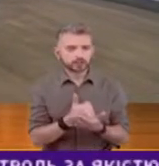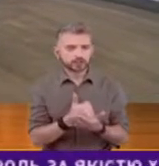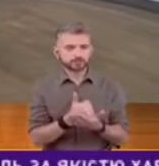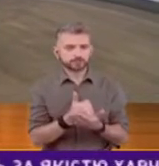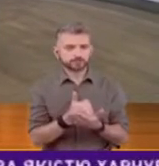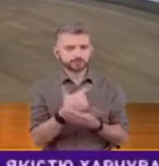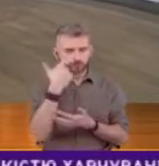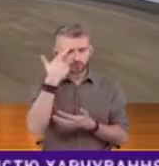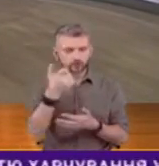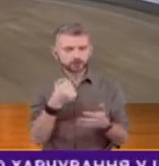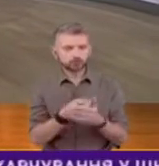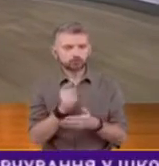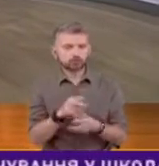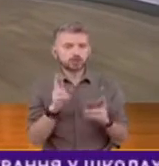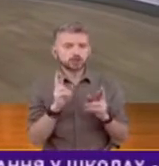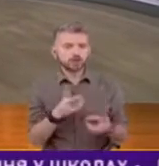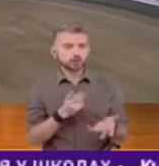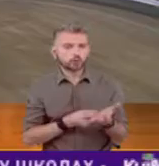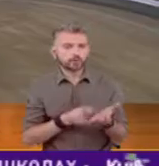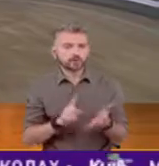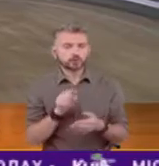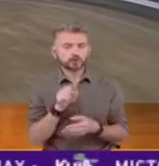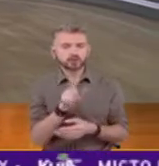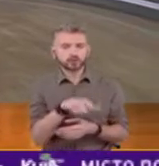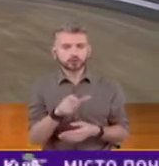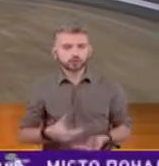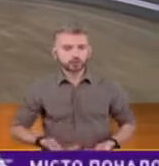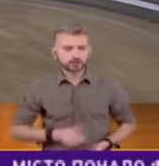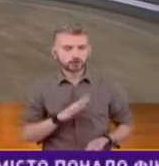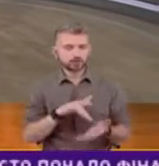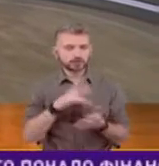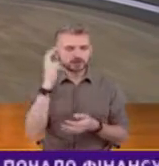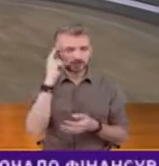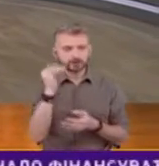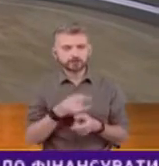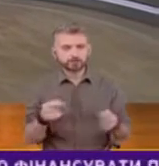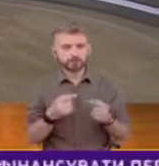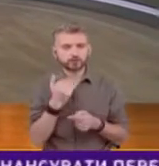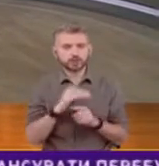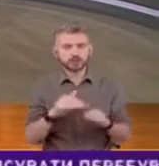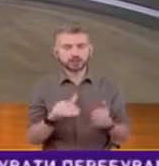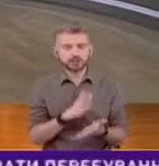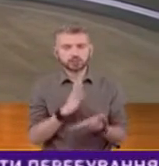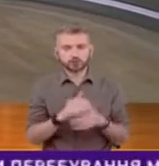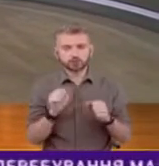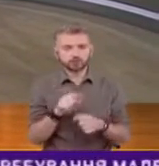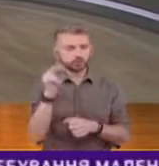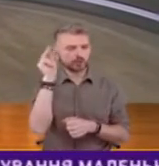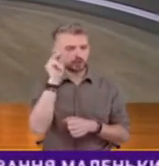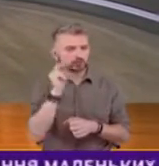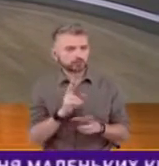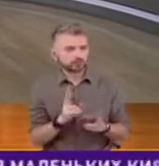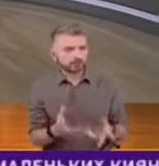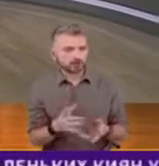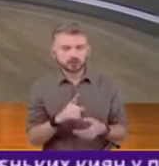основний посил іде до того, яким чином довести, що ці люди проживають в місті Києві, і, відповідно, їхні діти мають можливість тут навчатися. Тобто, дуже, ну,